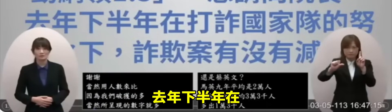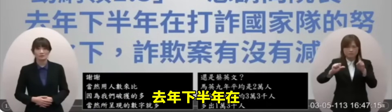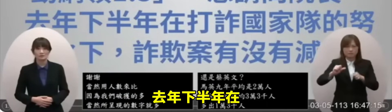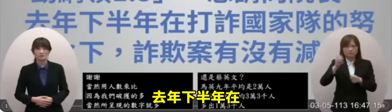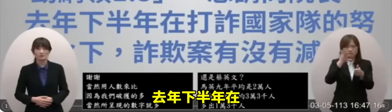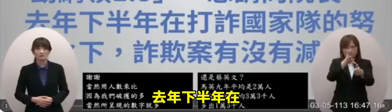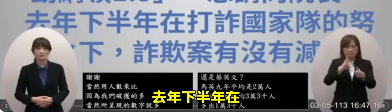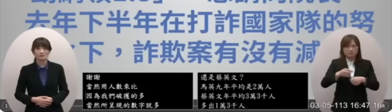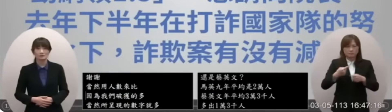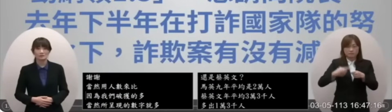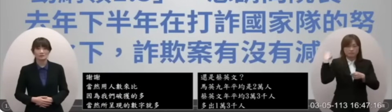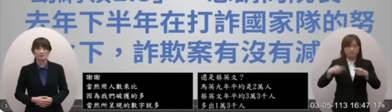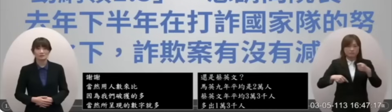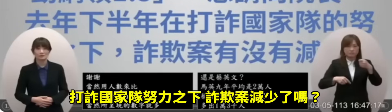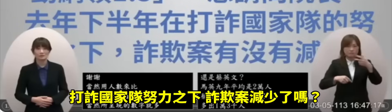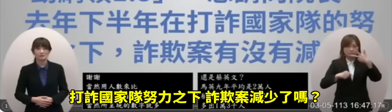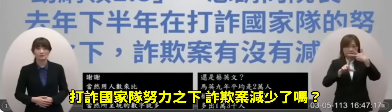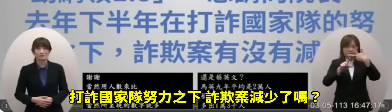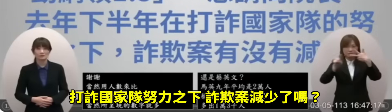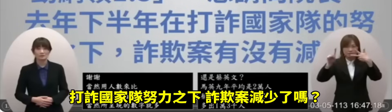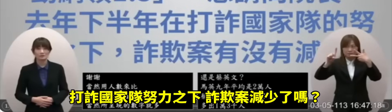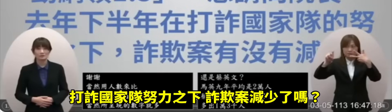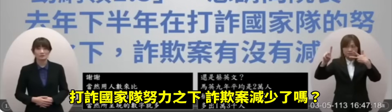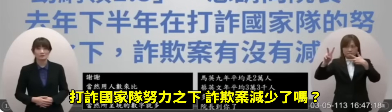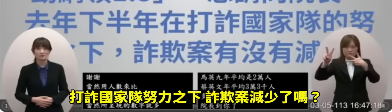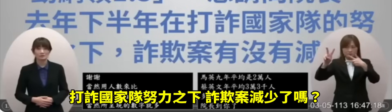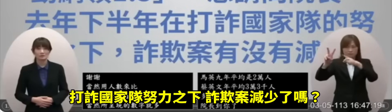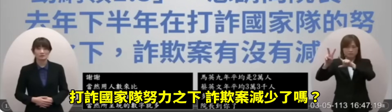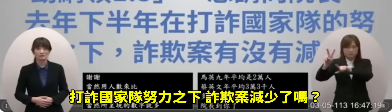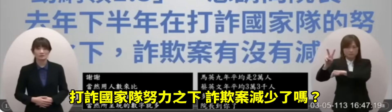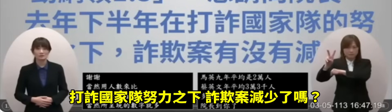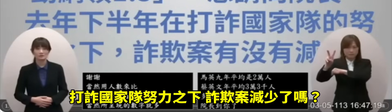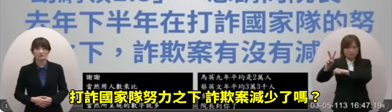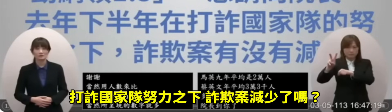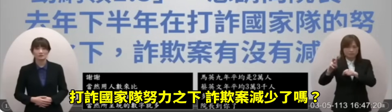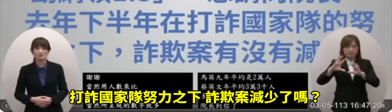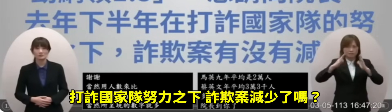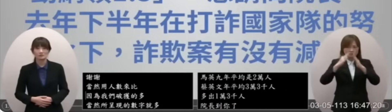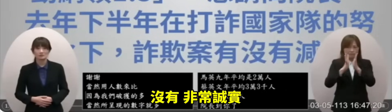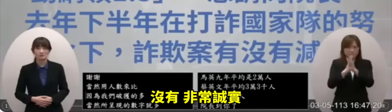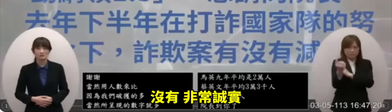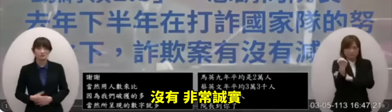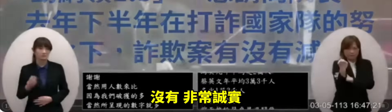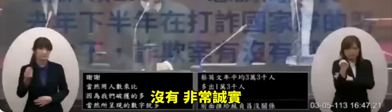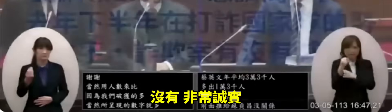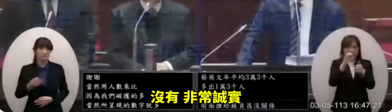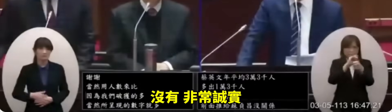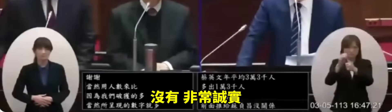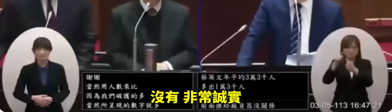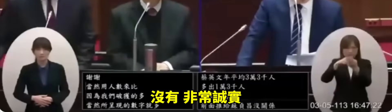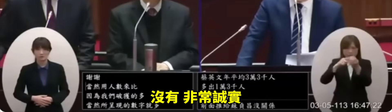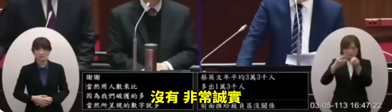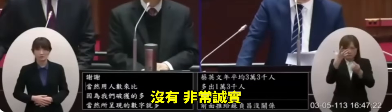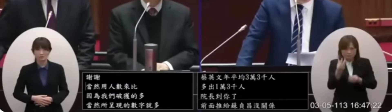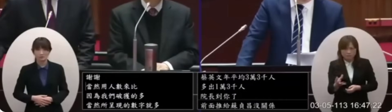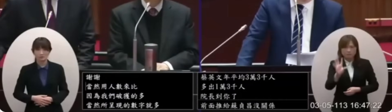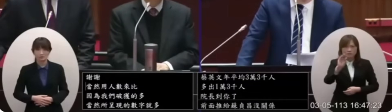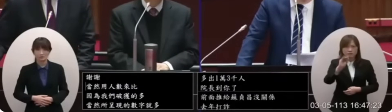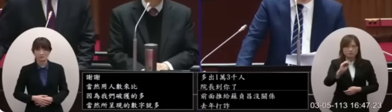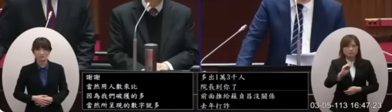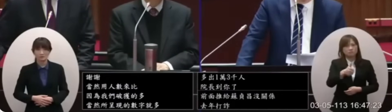下半年在打诈国家队努力之下，诈欺案减少了吗？ 没有。 哎，非常诚